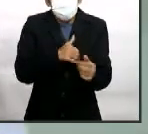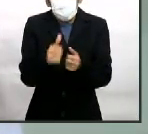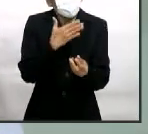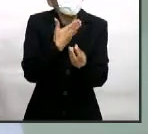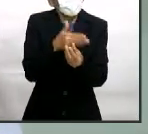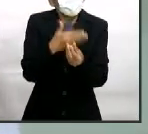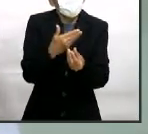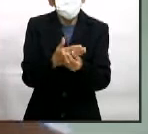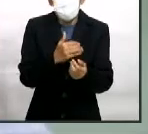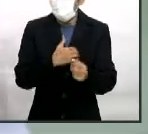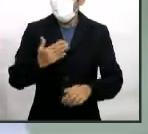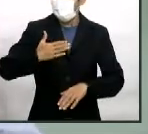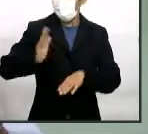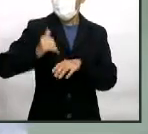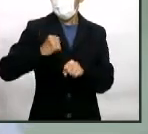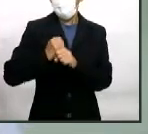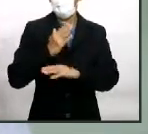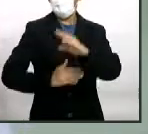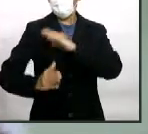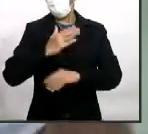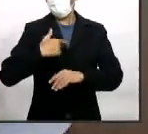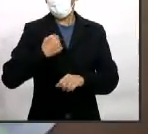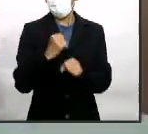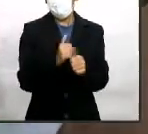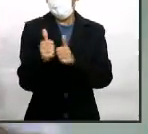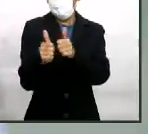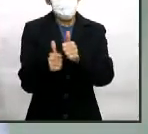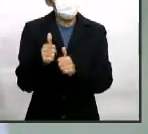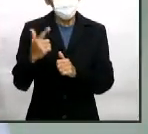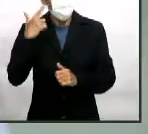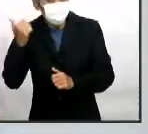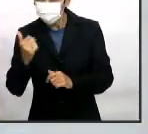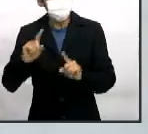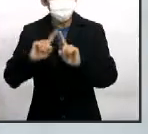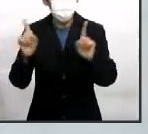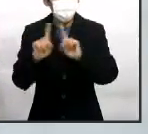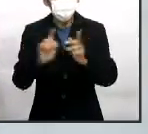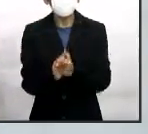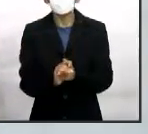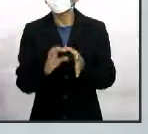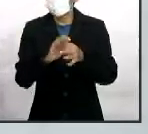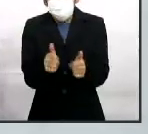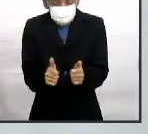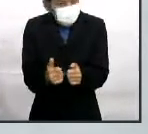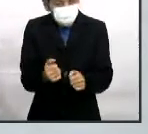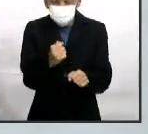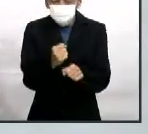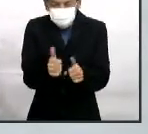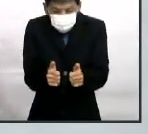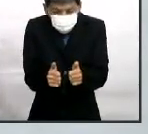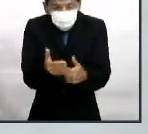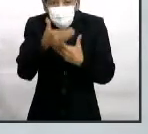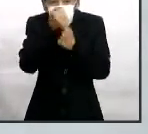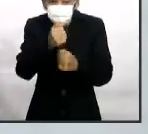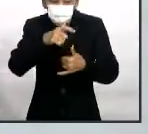ดเนี่ยคุณไม่ใช่เก่งในระดับของคนพิการแล้วคุณจะสามารถที่จะไปชนะคนปกติได้ถูกไหมครับแต่ใน e-sport ไม่ใช่พอคุณอยู่ในเกมเขา